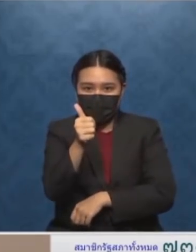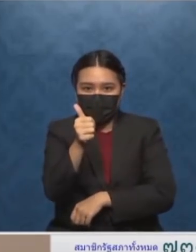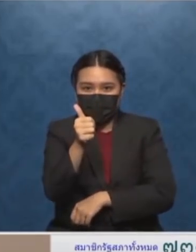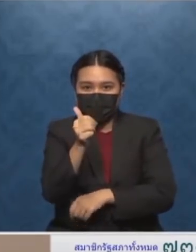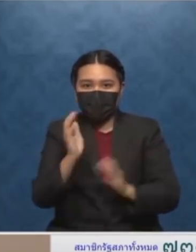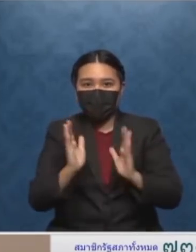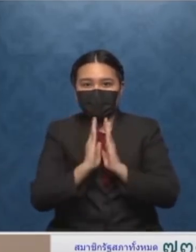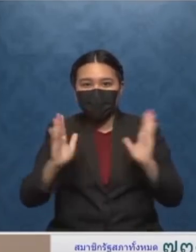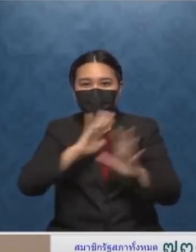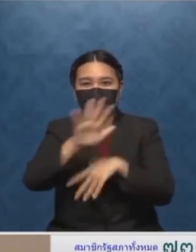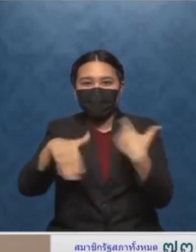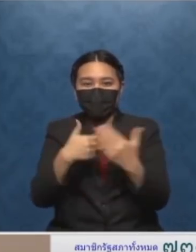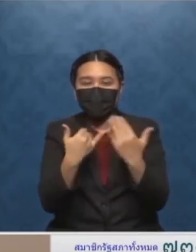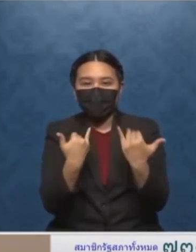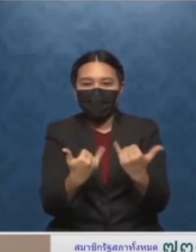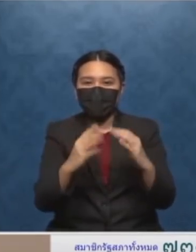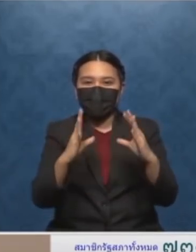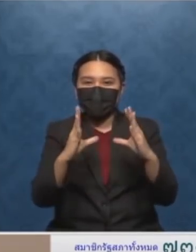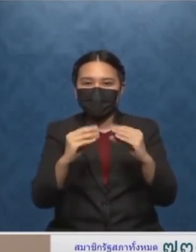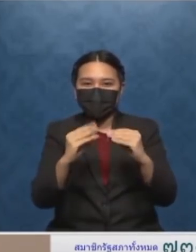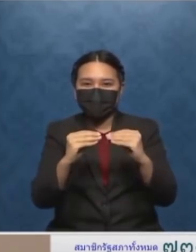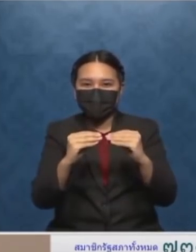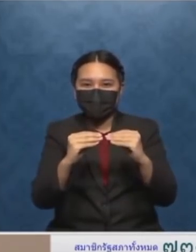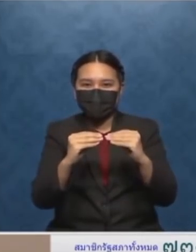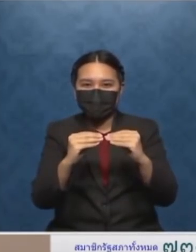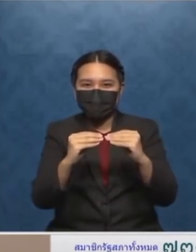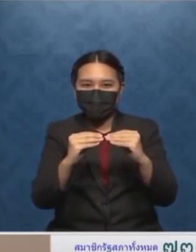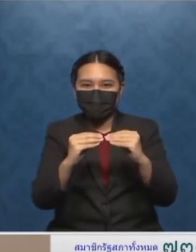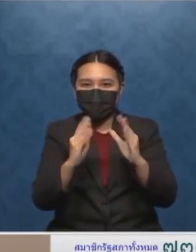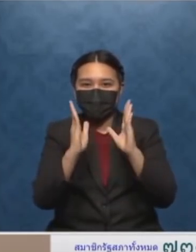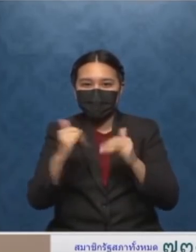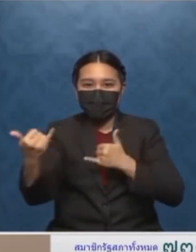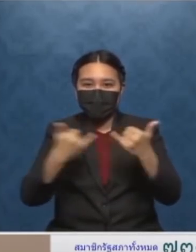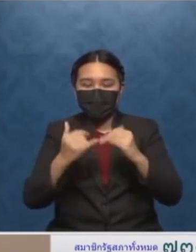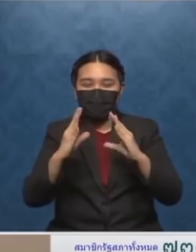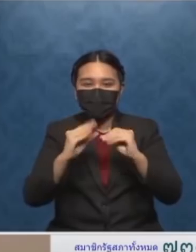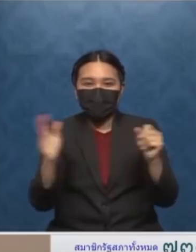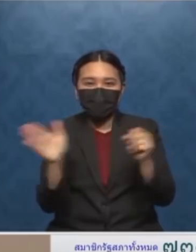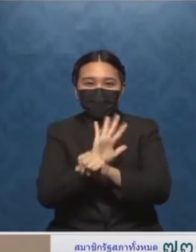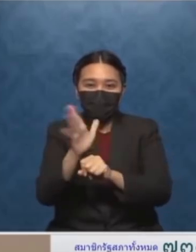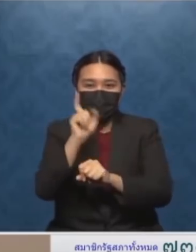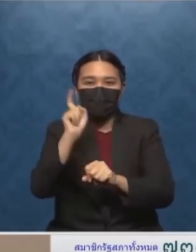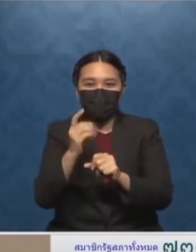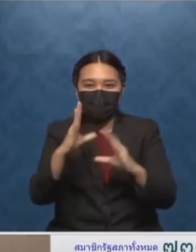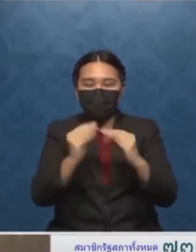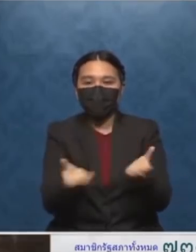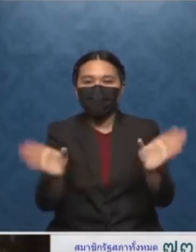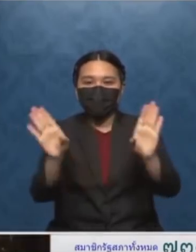ณพวกเราที่อยู่ประชุมนะครับเมื่อหมดองค์ประชุมไม่ครบก็ต้องปิดประชุมครับสวัสดีครับ